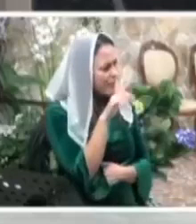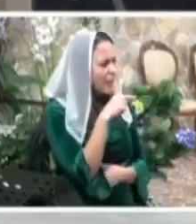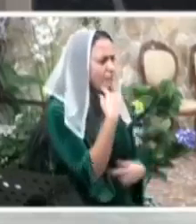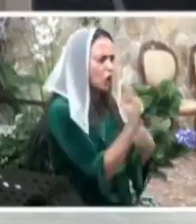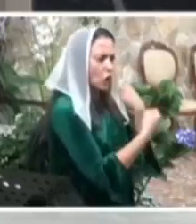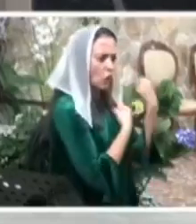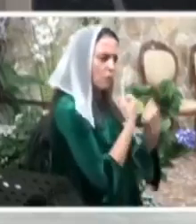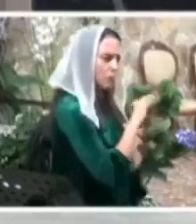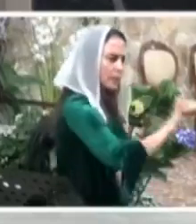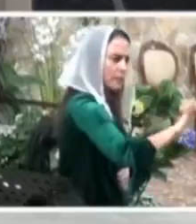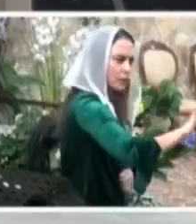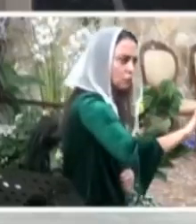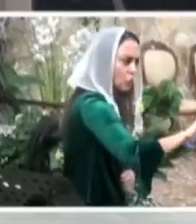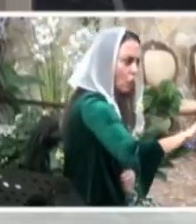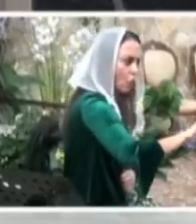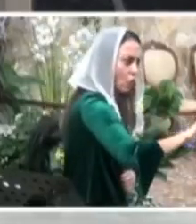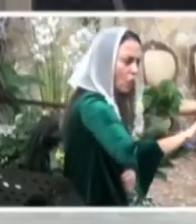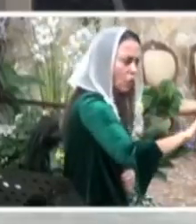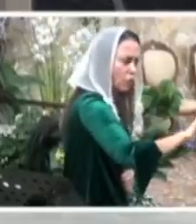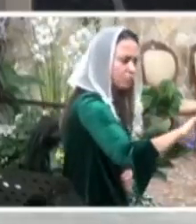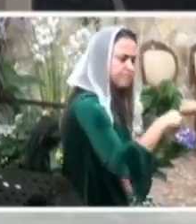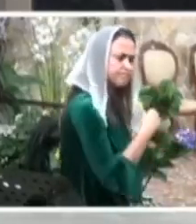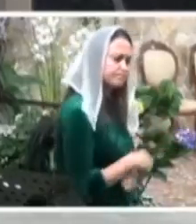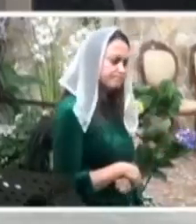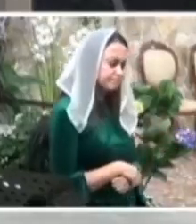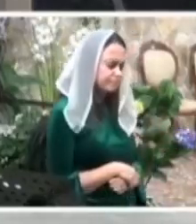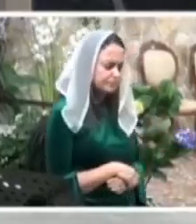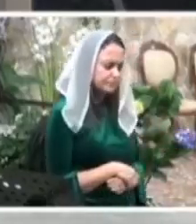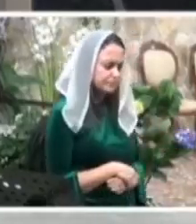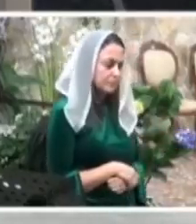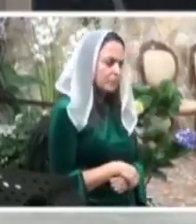comportamento aveva nel passato